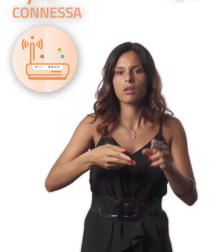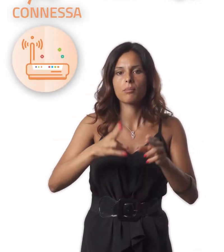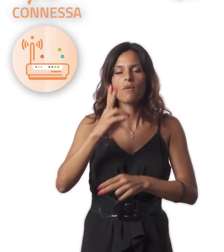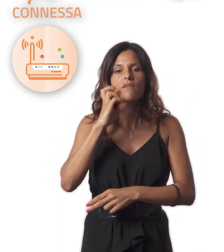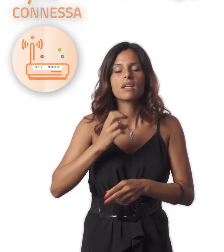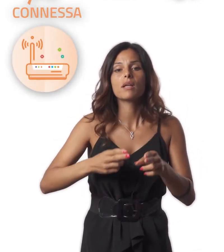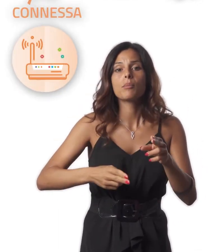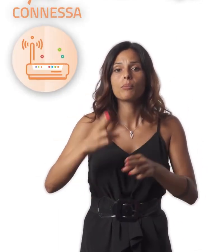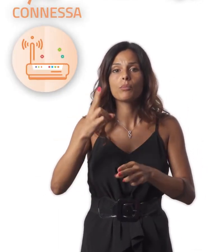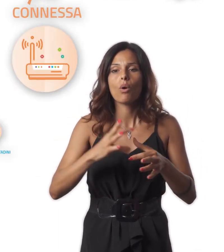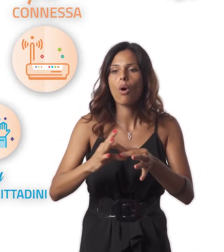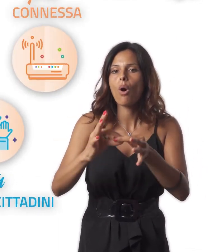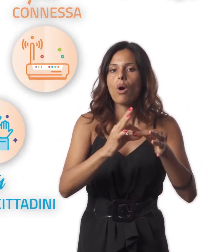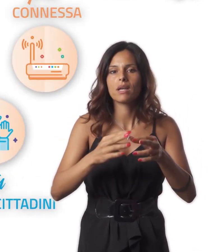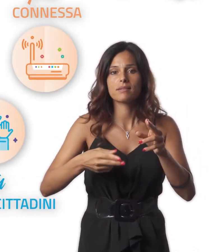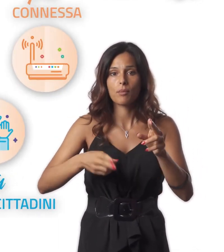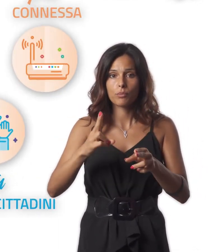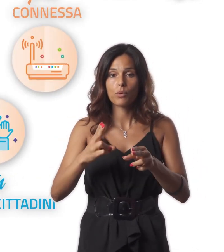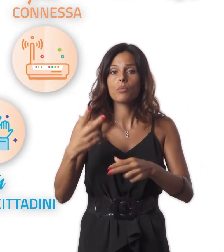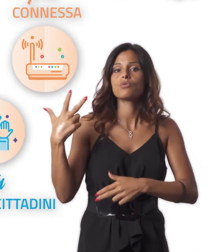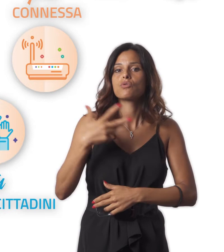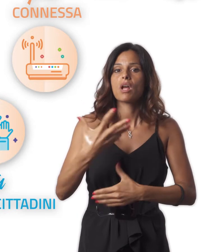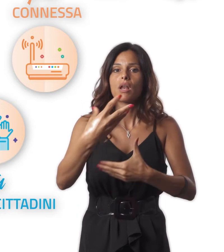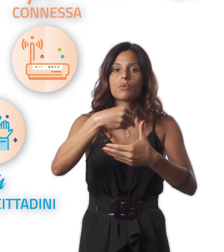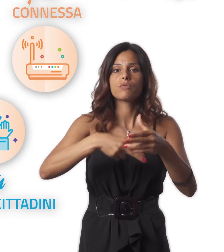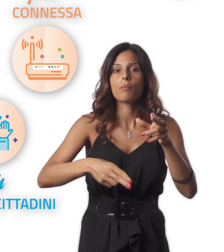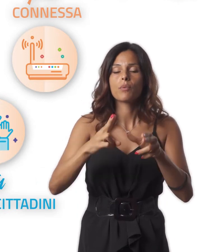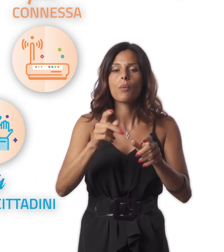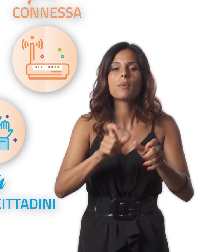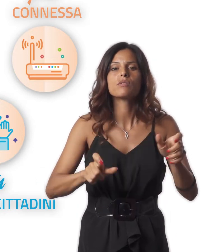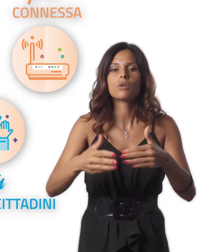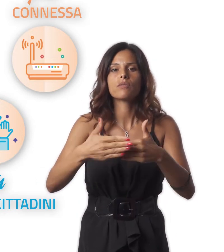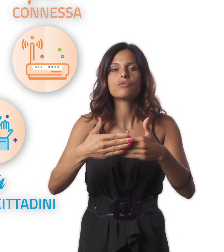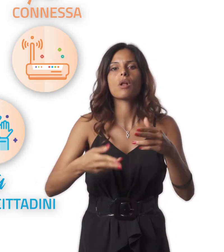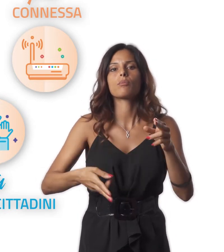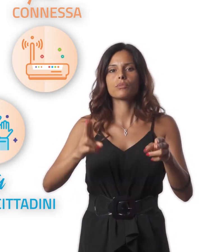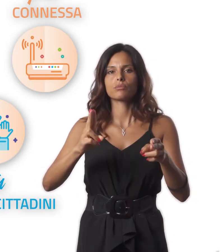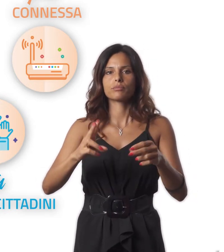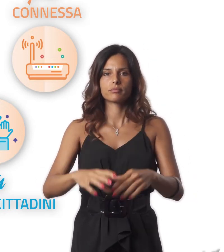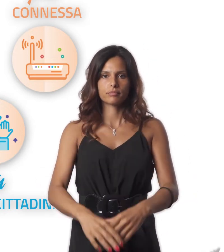verde, più connessa, più sociale e inclusiva, più vicina ai cittadini.